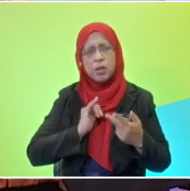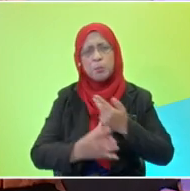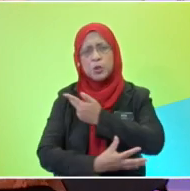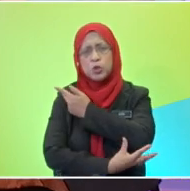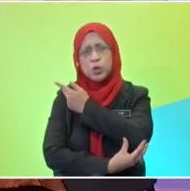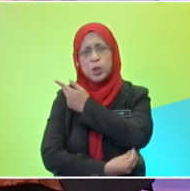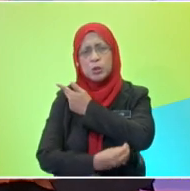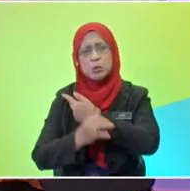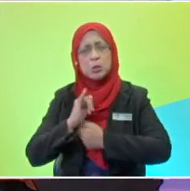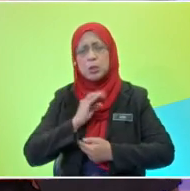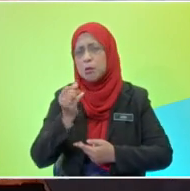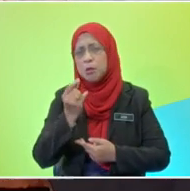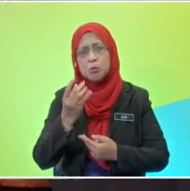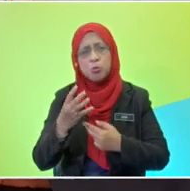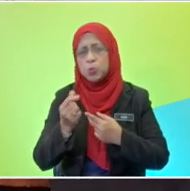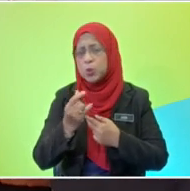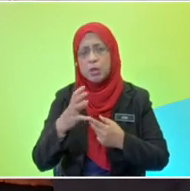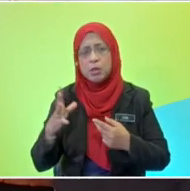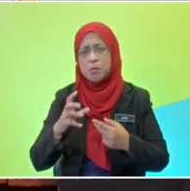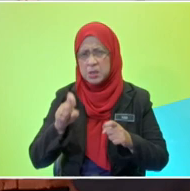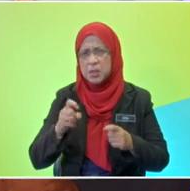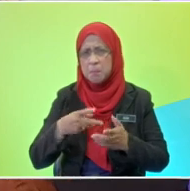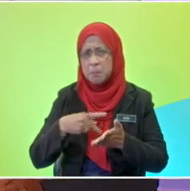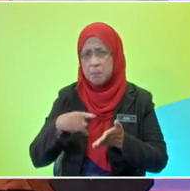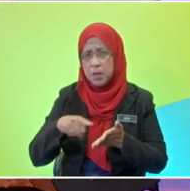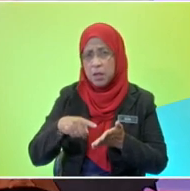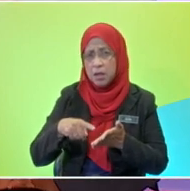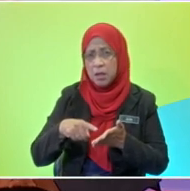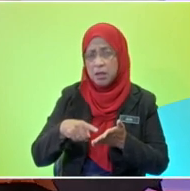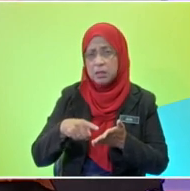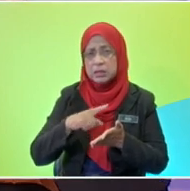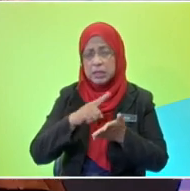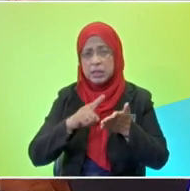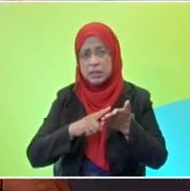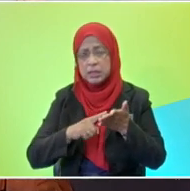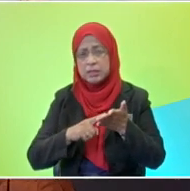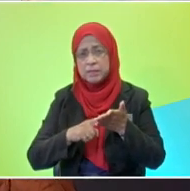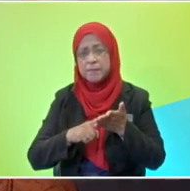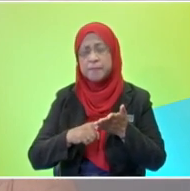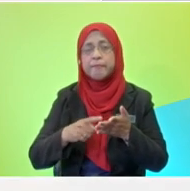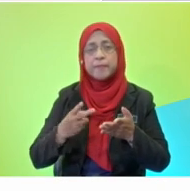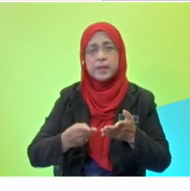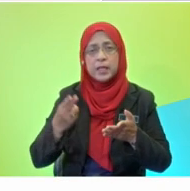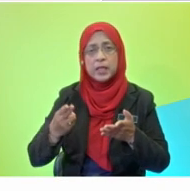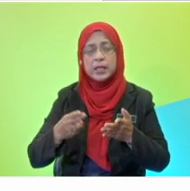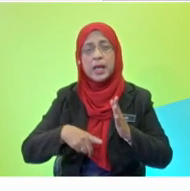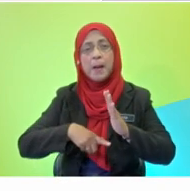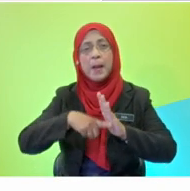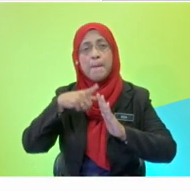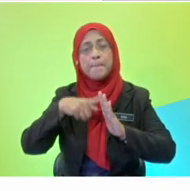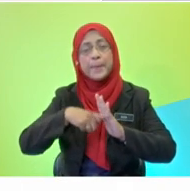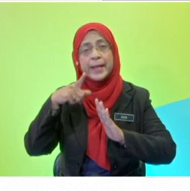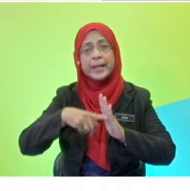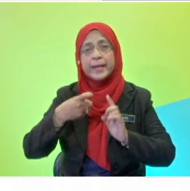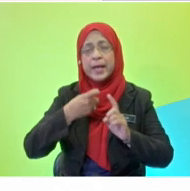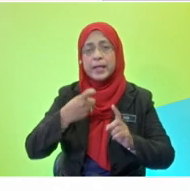kaki lima Perlukah Saya membayar zakat fitrah kita tengok Syarat yang ketiga harta mempunyai harta melebihi keperluan